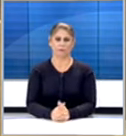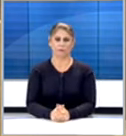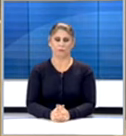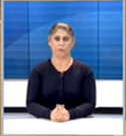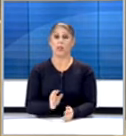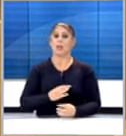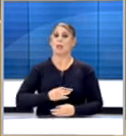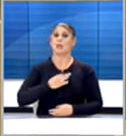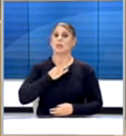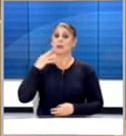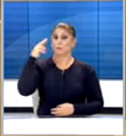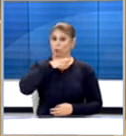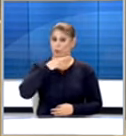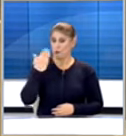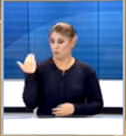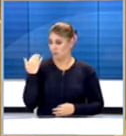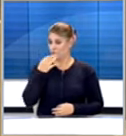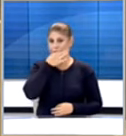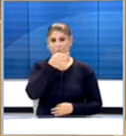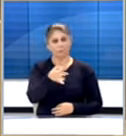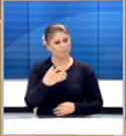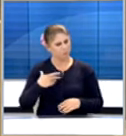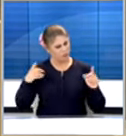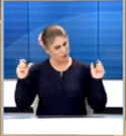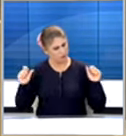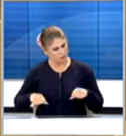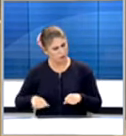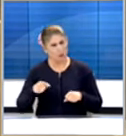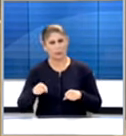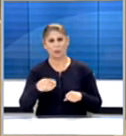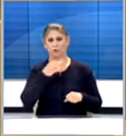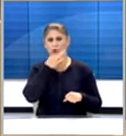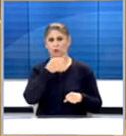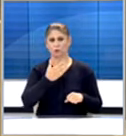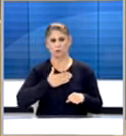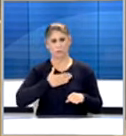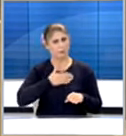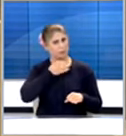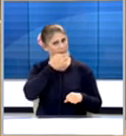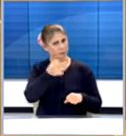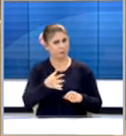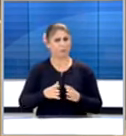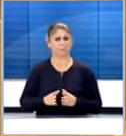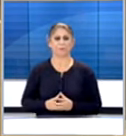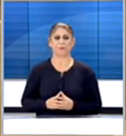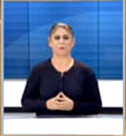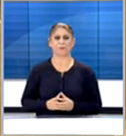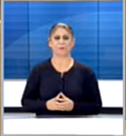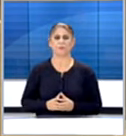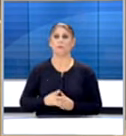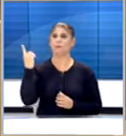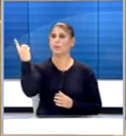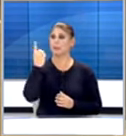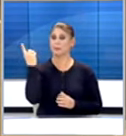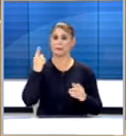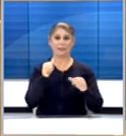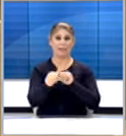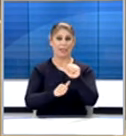Κύριε Πρωθυπουργέ, είπατε προηγουμένως και συμφωνήσατε σε αυτό που έχουμε πει και εμείς, ότι η κλιματική αλλαγή είναι